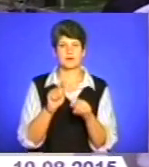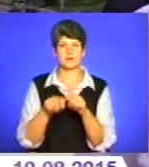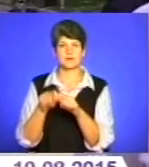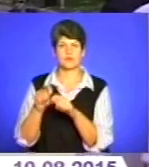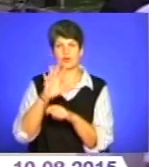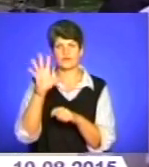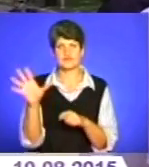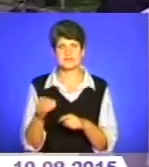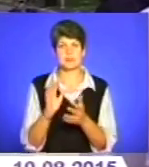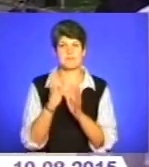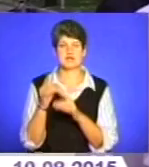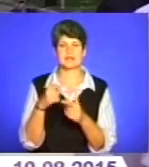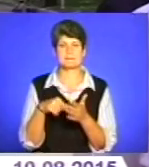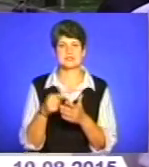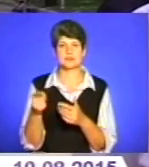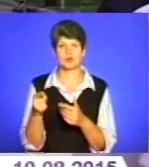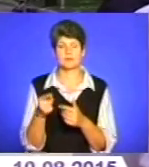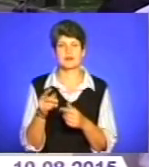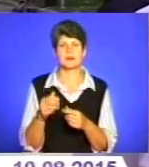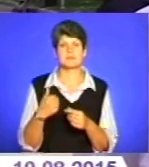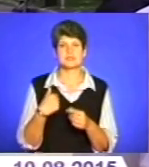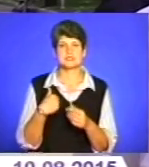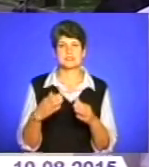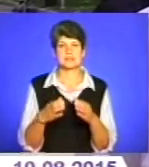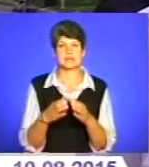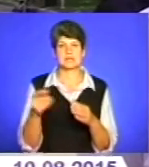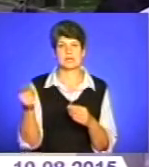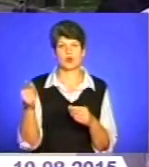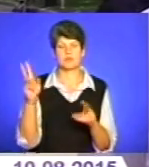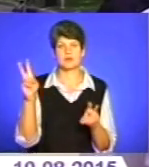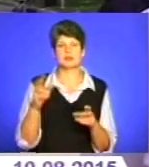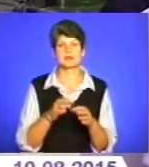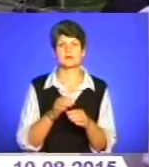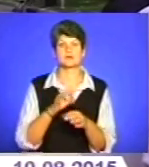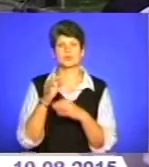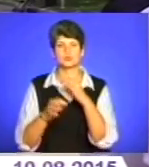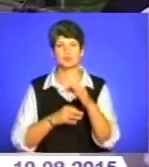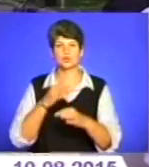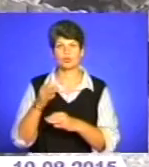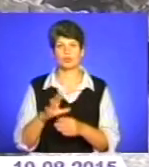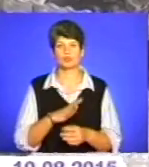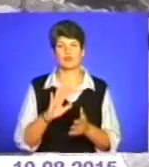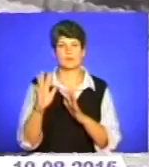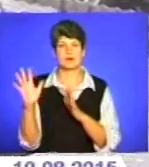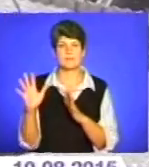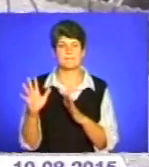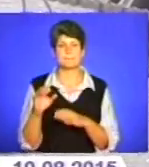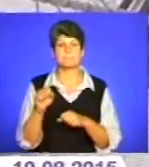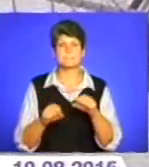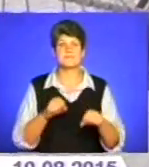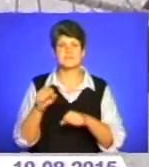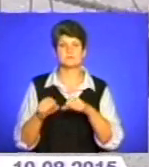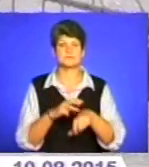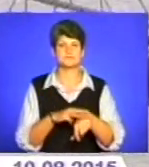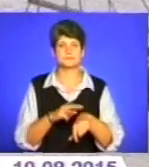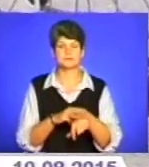Тернополя. Це здійснили працівники, бійці батальйону «Тернопіль», які круглодобово несли службу в парках. Патрульних велосипедистів перед